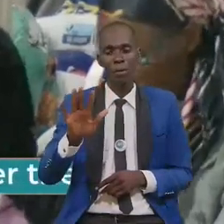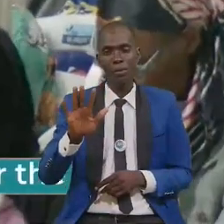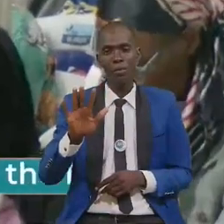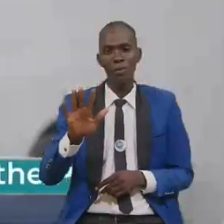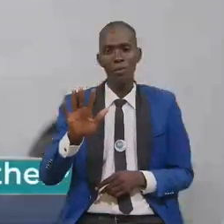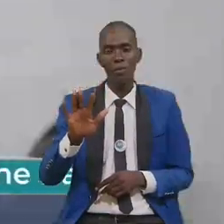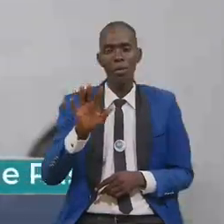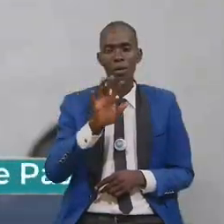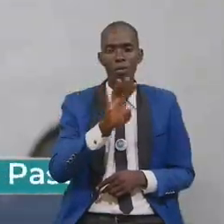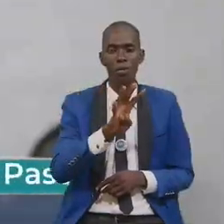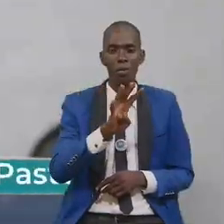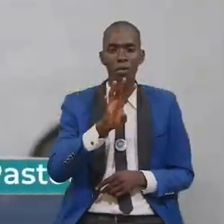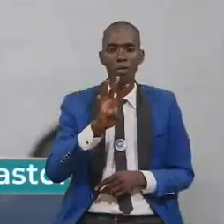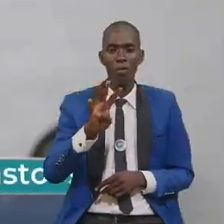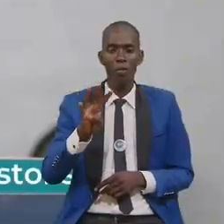63